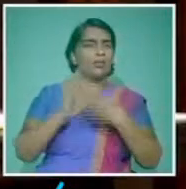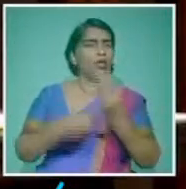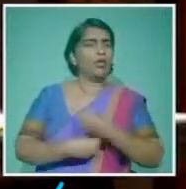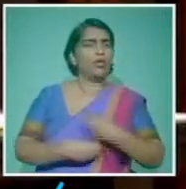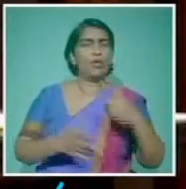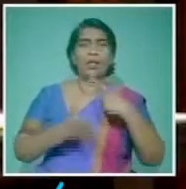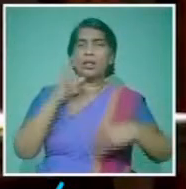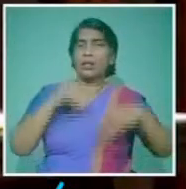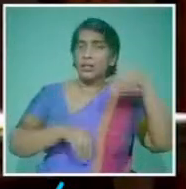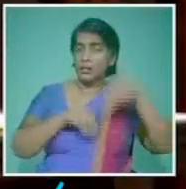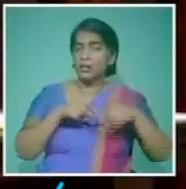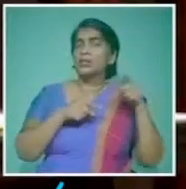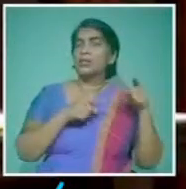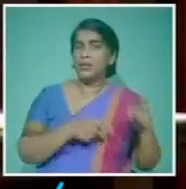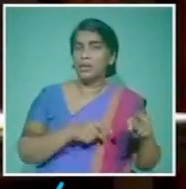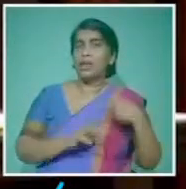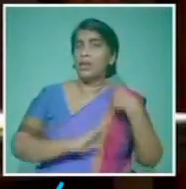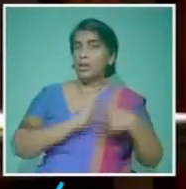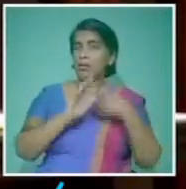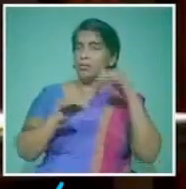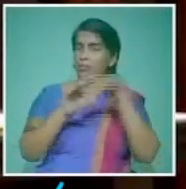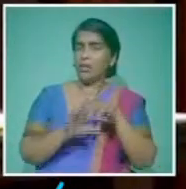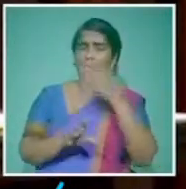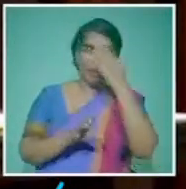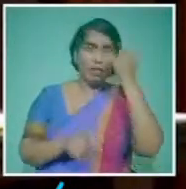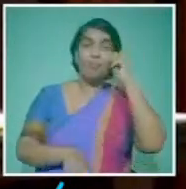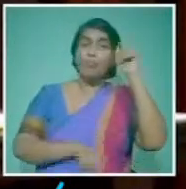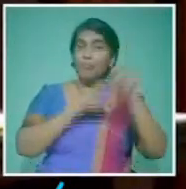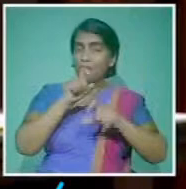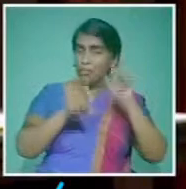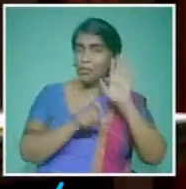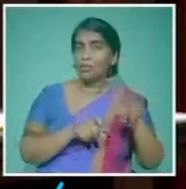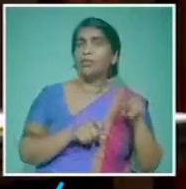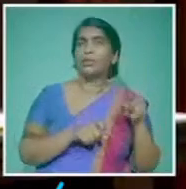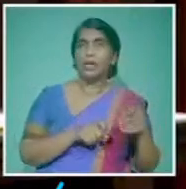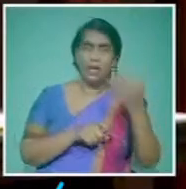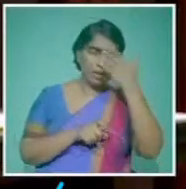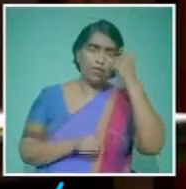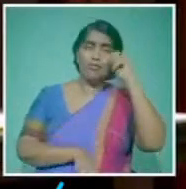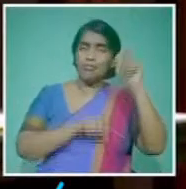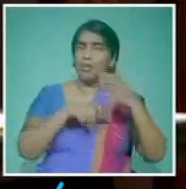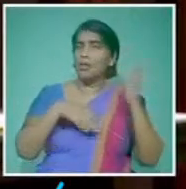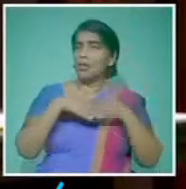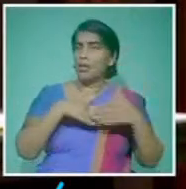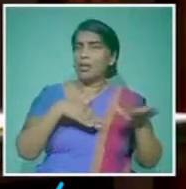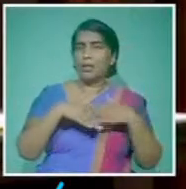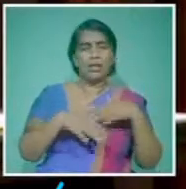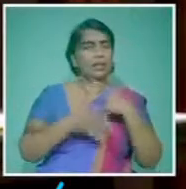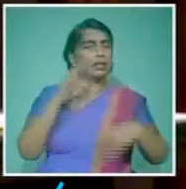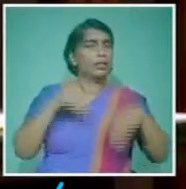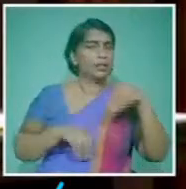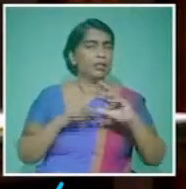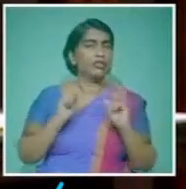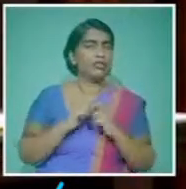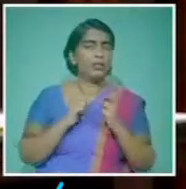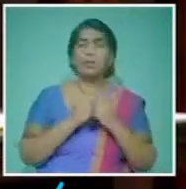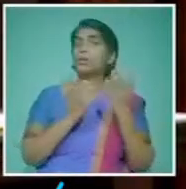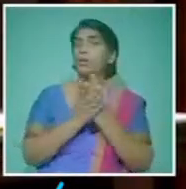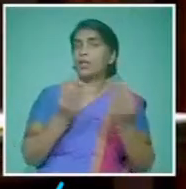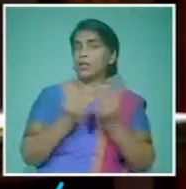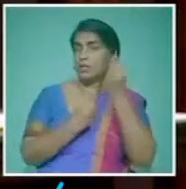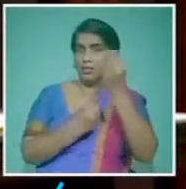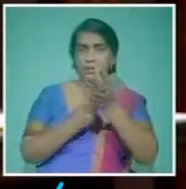කරේ දේශපාලඥයෝ තමයි මොකද මේ රට තුළ මේ දෙමළ ජනතාවගේ තියෙන මේ දෙමළ ජනතාව මුණ දෙන දේශපාලන ගැටලුවට විසඳුමක් ලබා දෙන්නේ